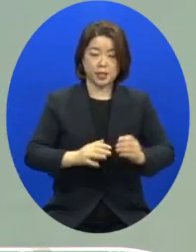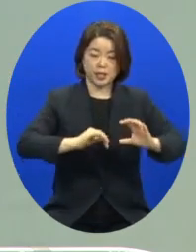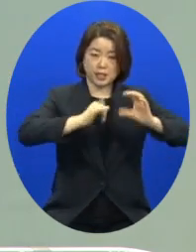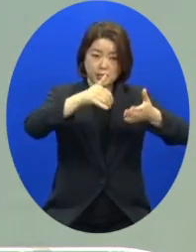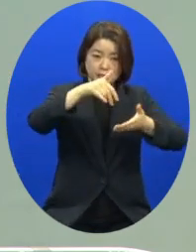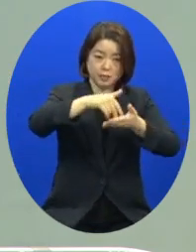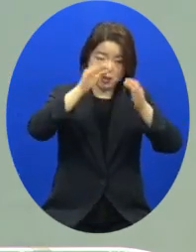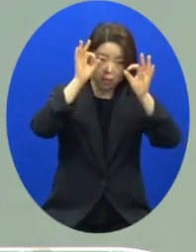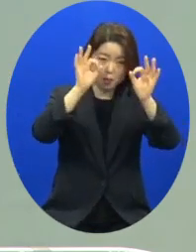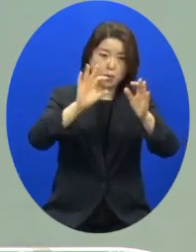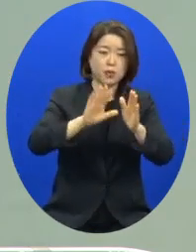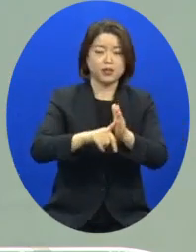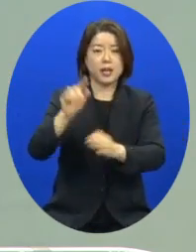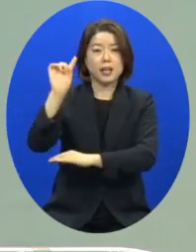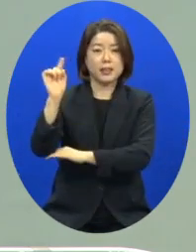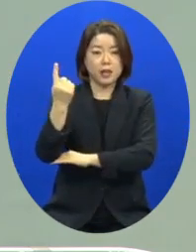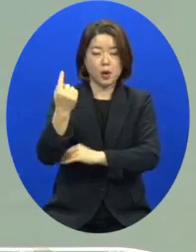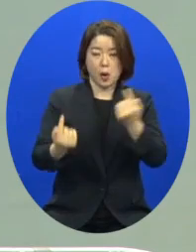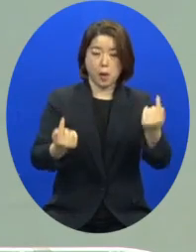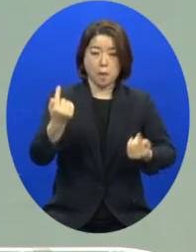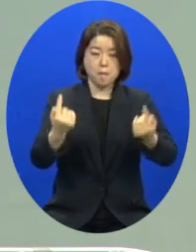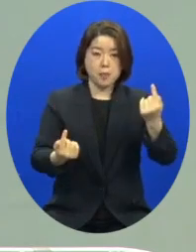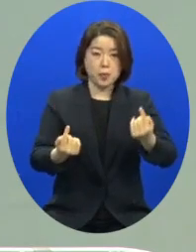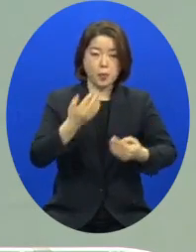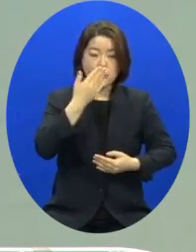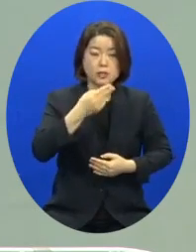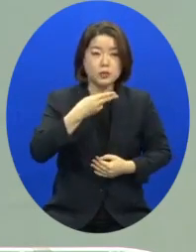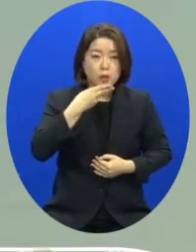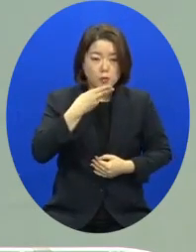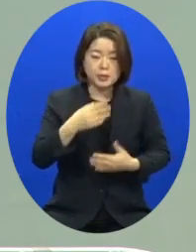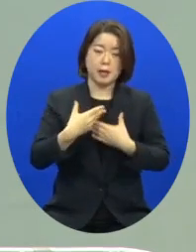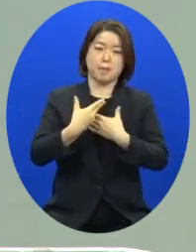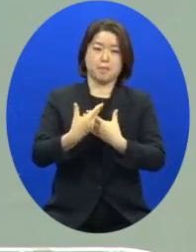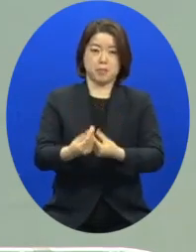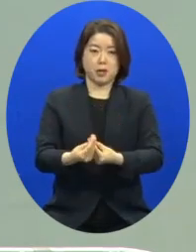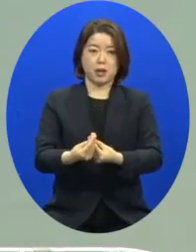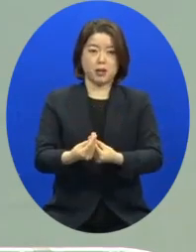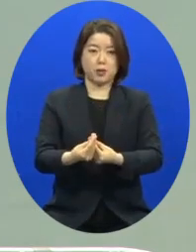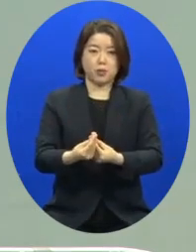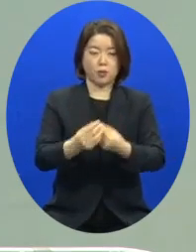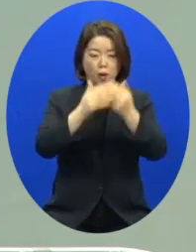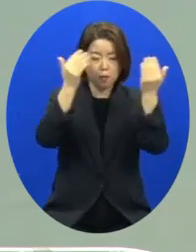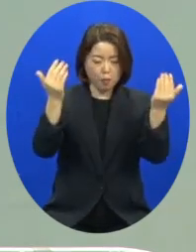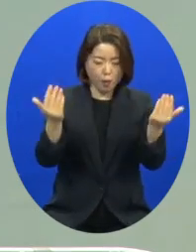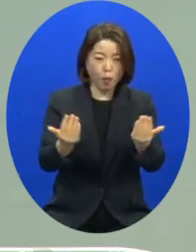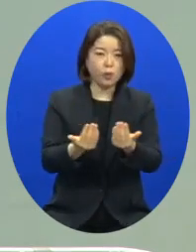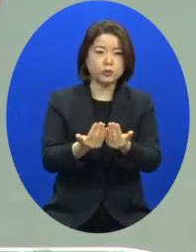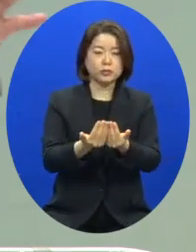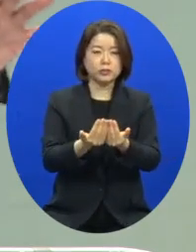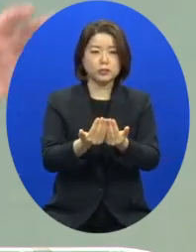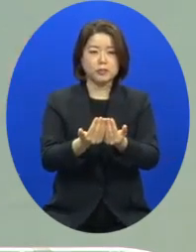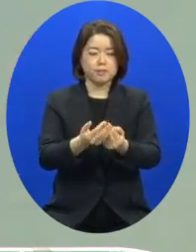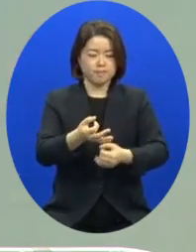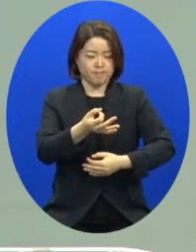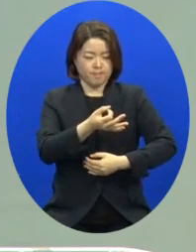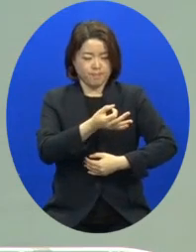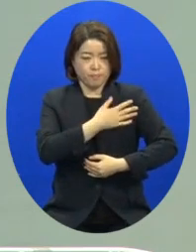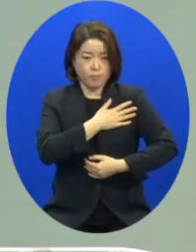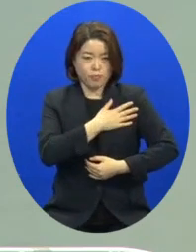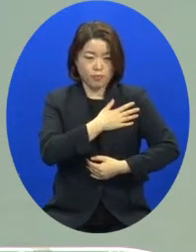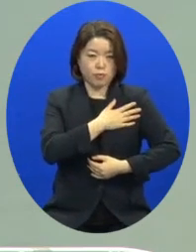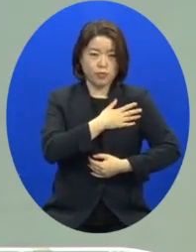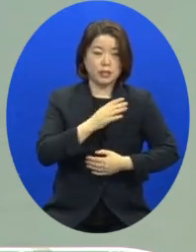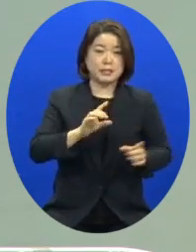세상적으로 볼 때는 다윗과 비교할 수 없이 그렇게 편안하고 온갖 호강, 부귀, 영화를 다